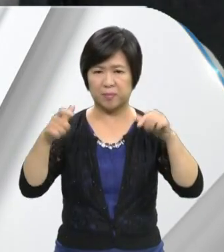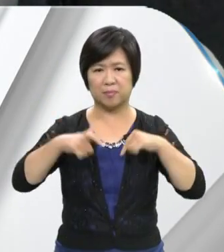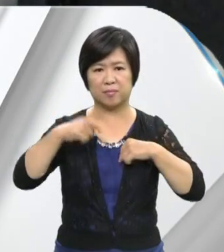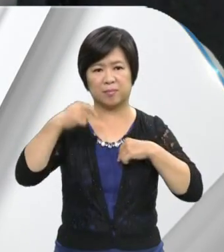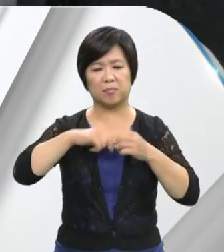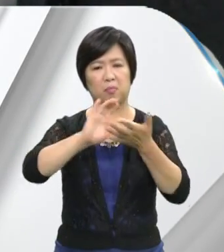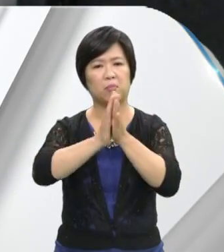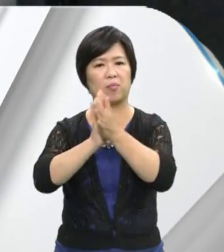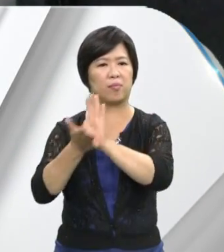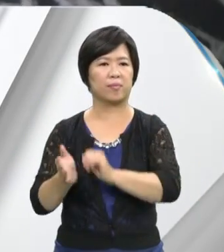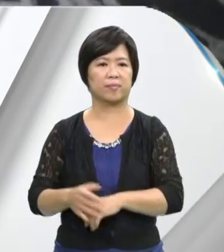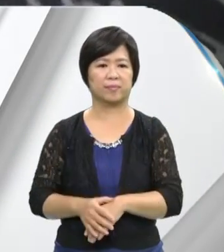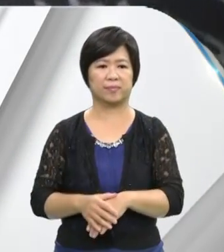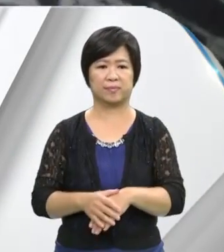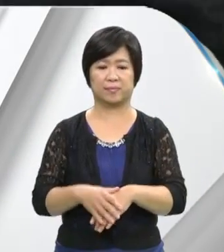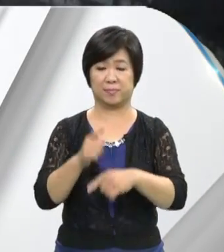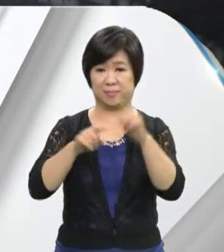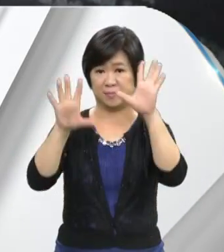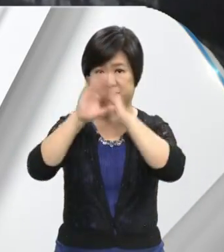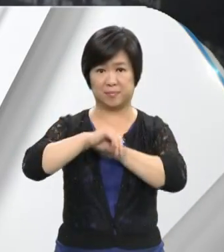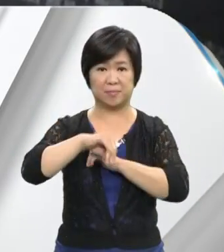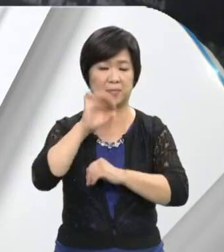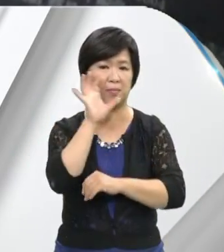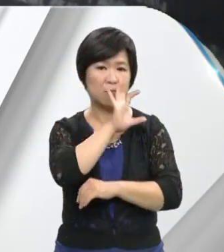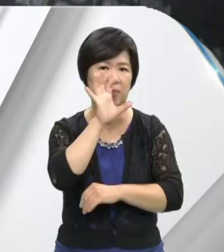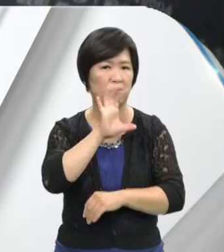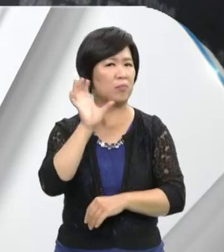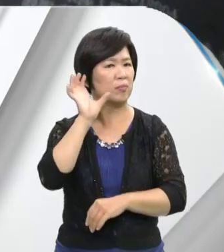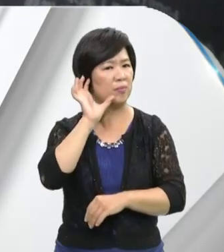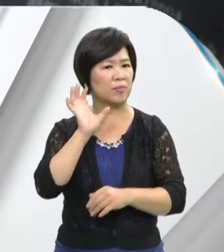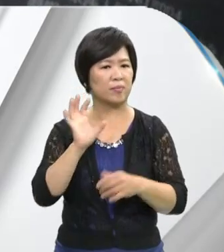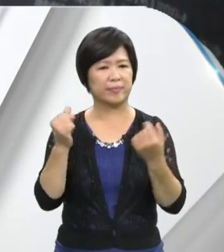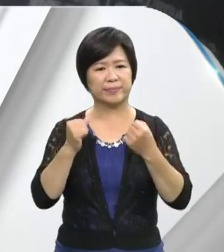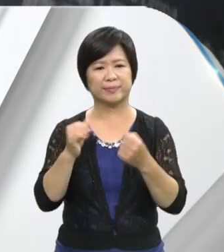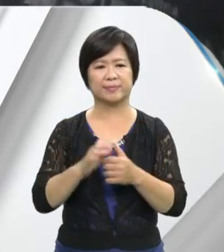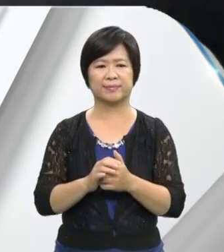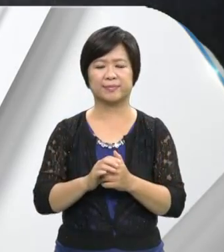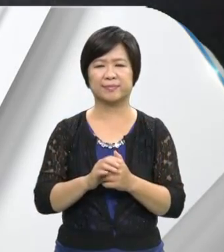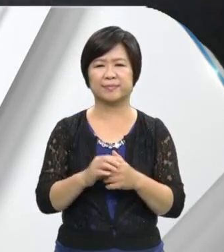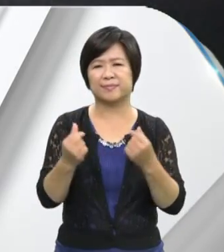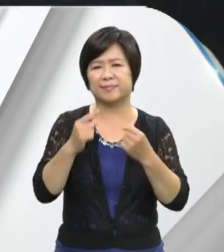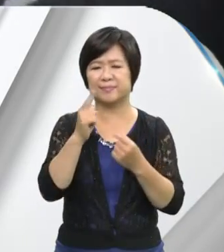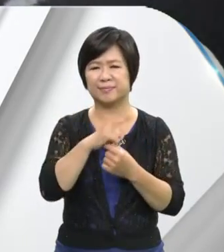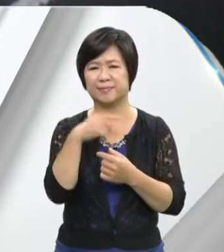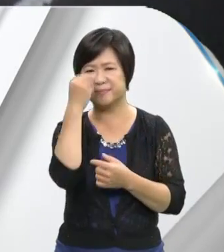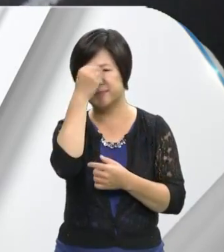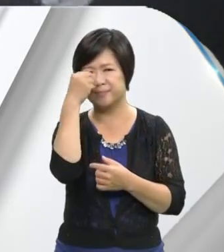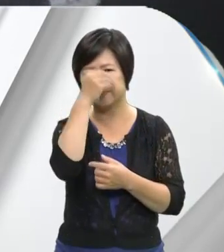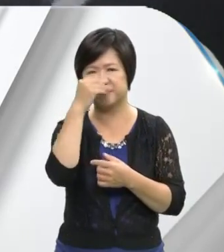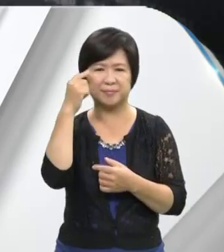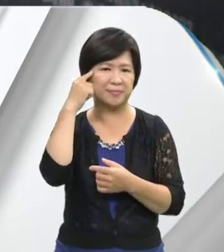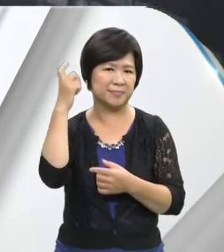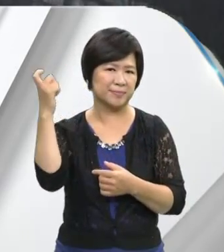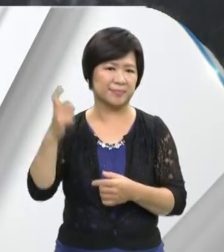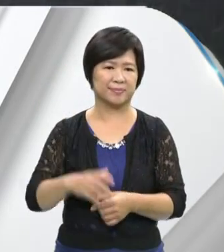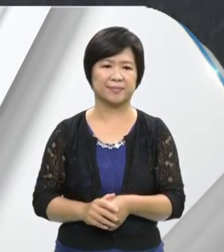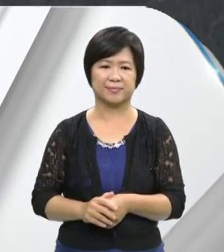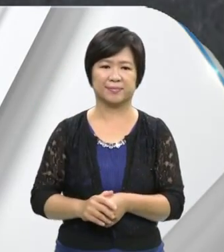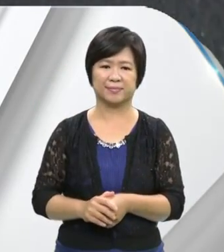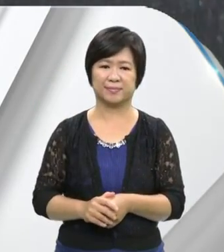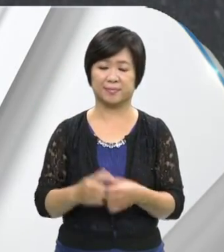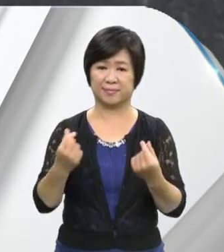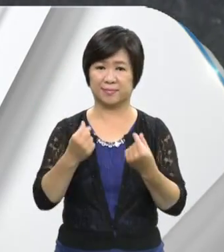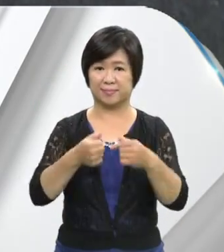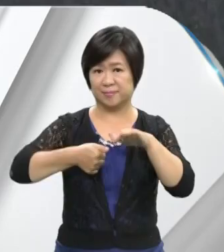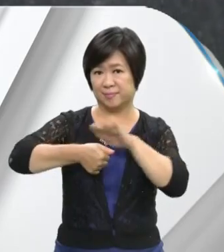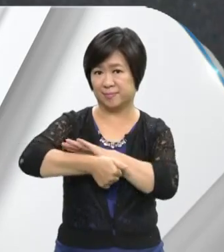款嘅变化。 班家嘅歌曲听起来会下，用曲风来讲，听起来会比较迷幻，就讲好